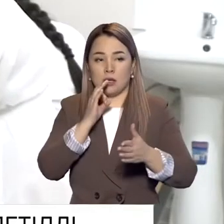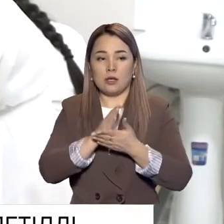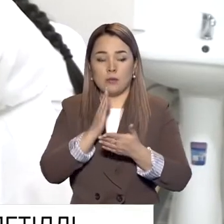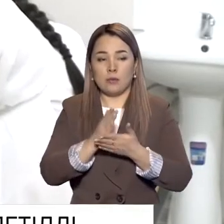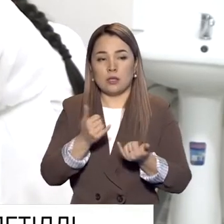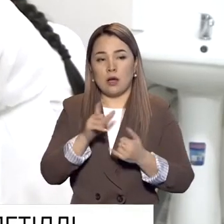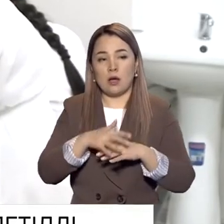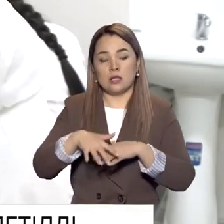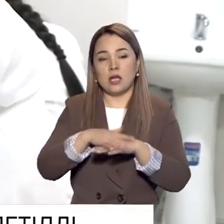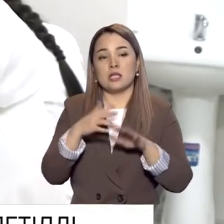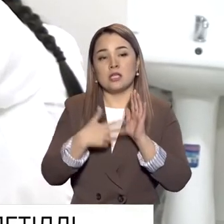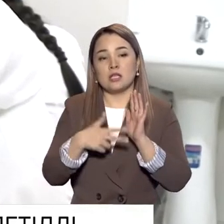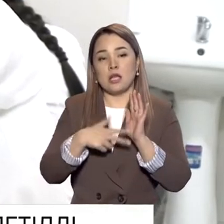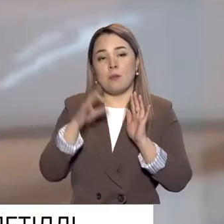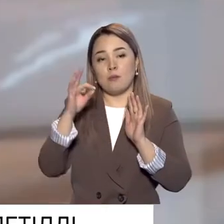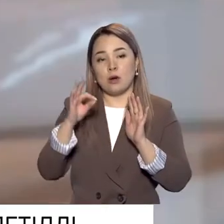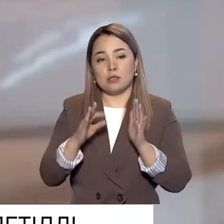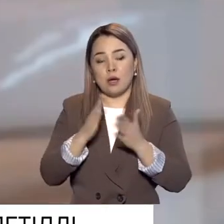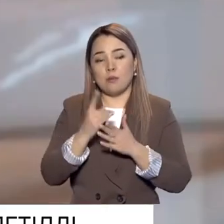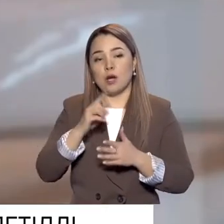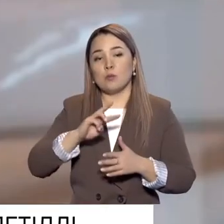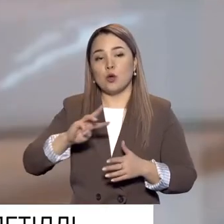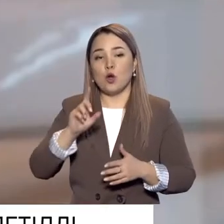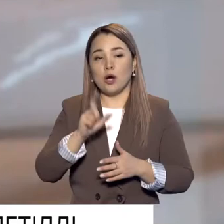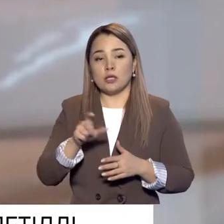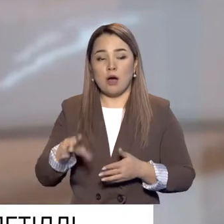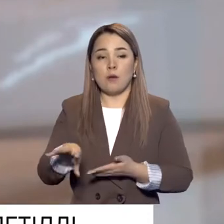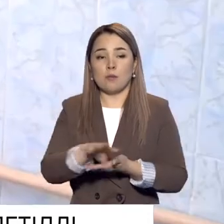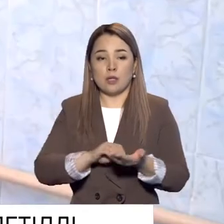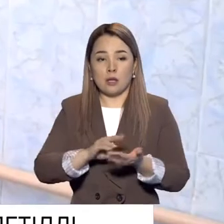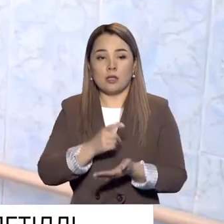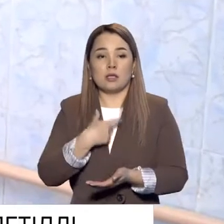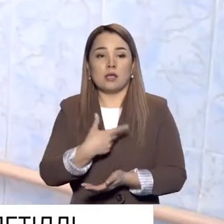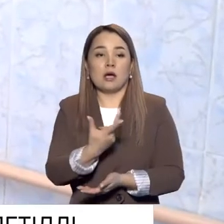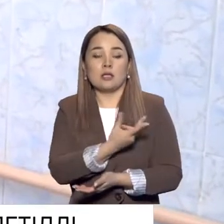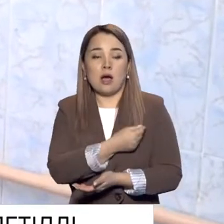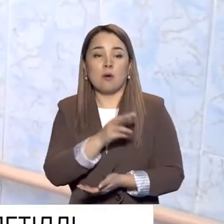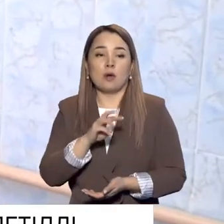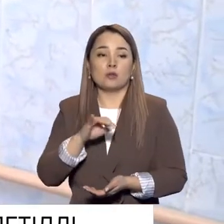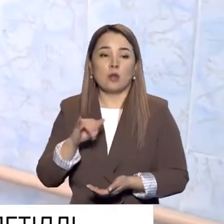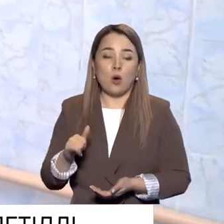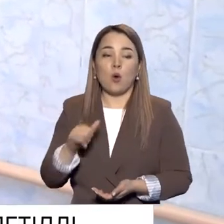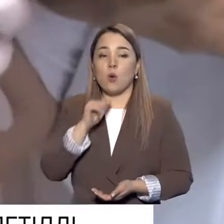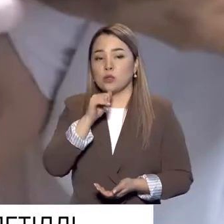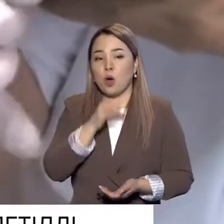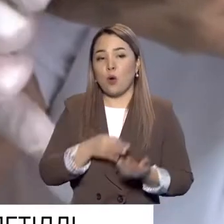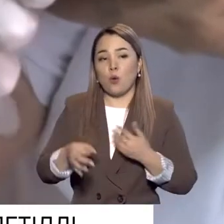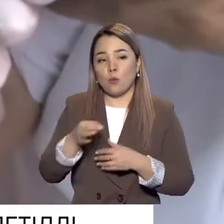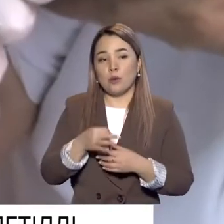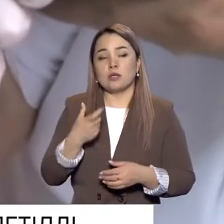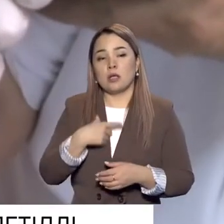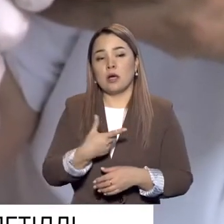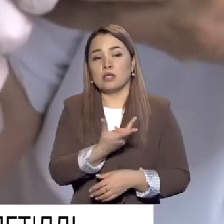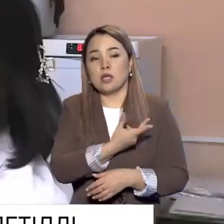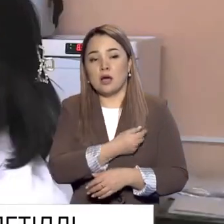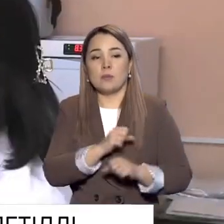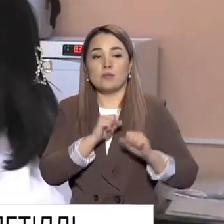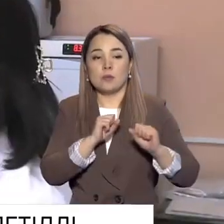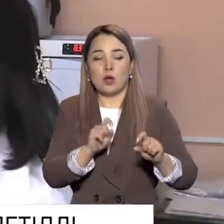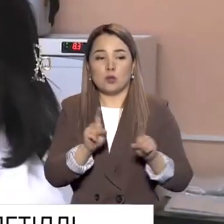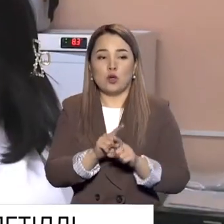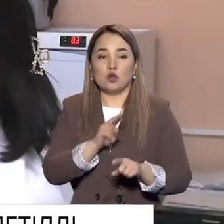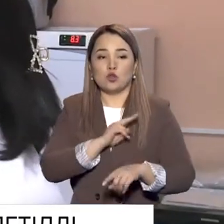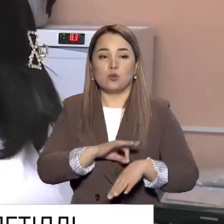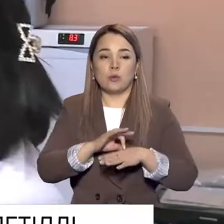жататын халықтың 80%. Ал 1 миллион адам ревакцина жасады. Бірақ Маңғыстау мен Қостанай облыстарында екпе егу жұмыстары баяу